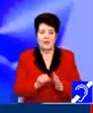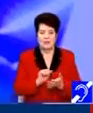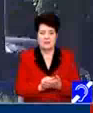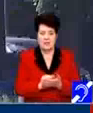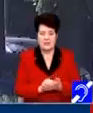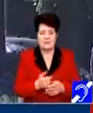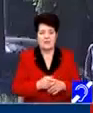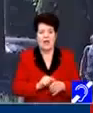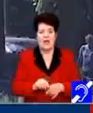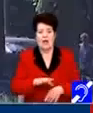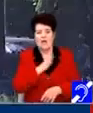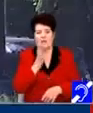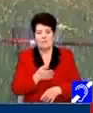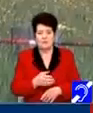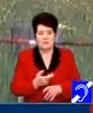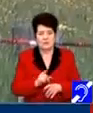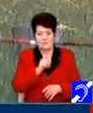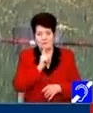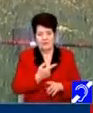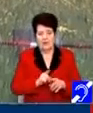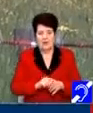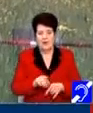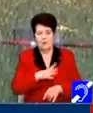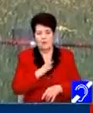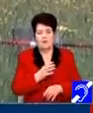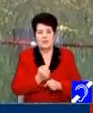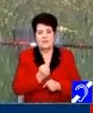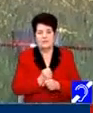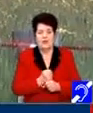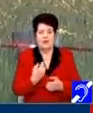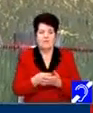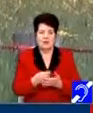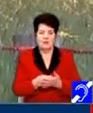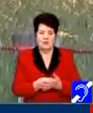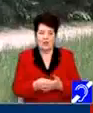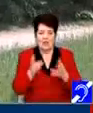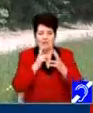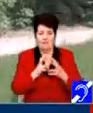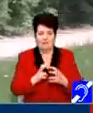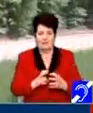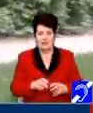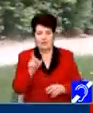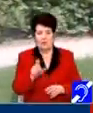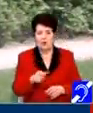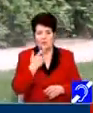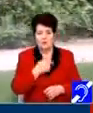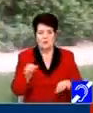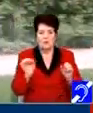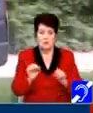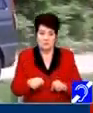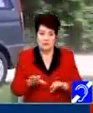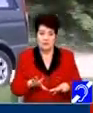de hărțuire sexuală a vrut să o reducă la tăcere. Un alt motiv ar putea fi de natură financiară. Însă investigatorii nu exclud nici posibilitatea